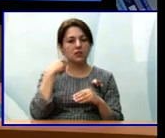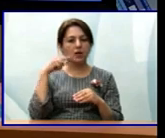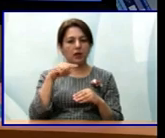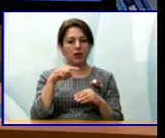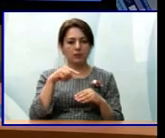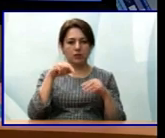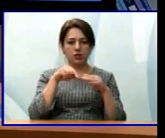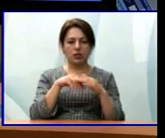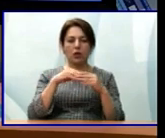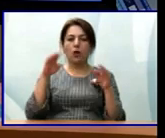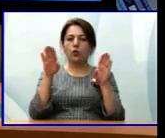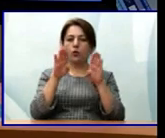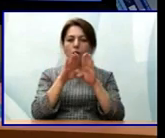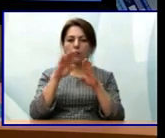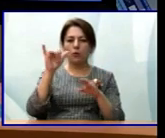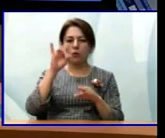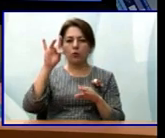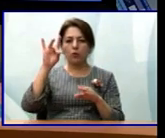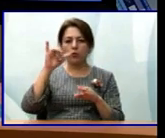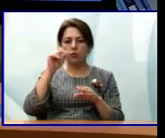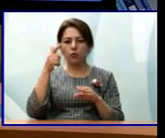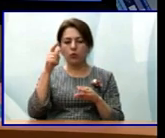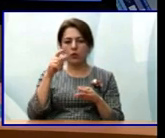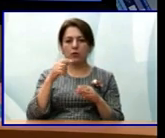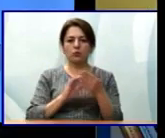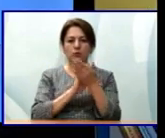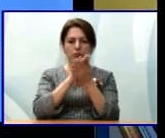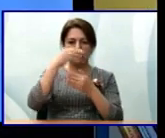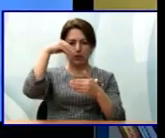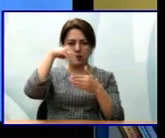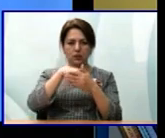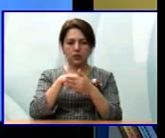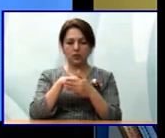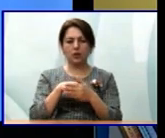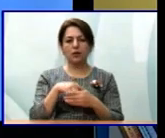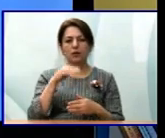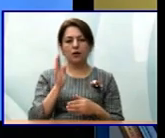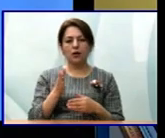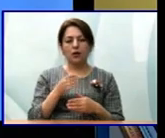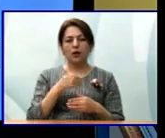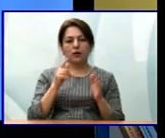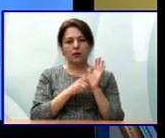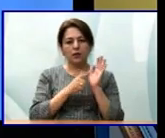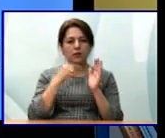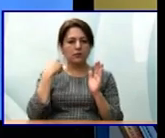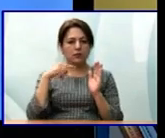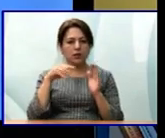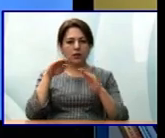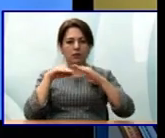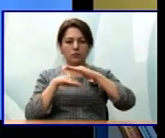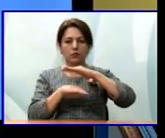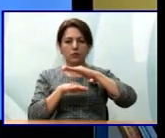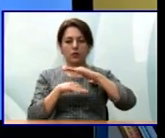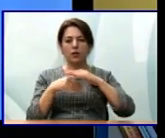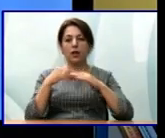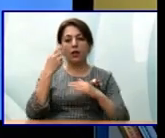ostidagi yopiq urug'li o'simliklar sarasiga kirar ekan. 7-chi raqam ostidagi ikki